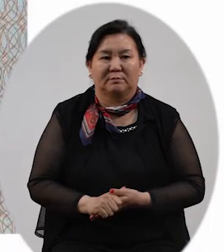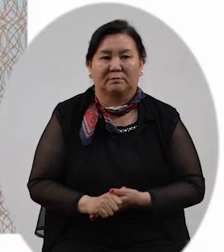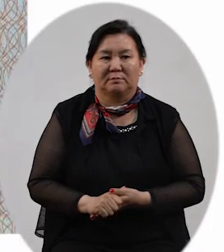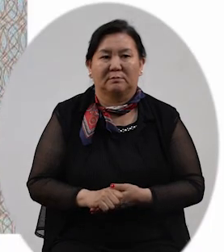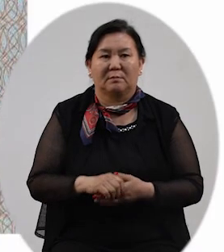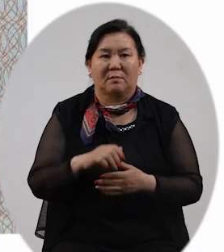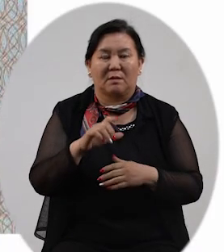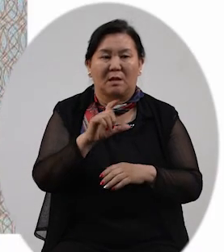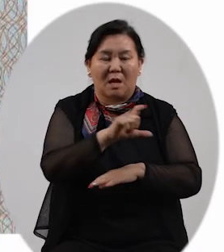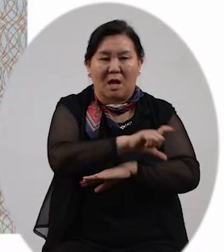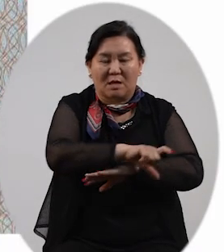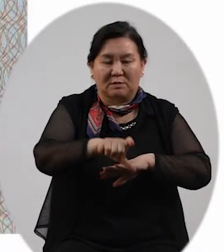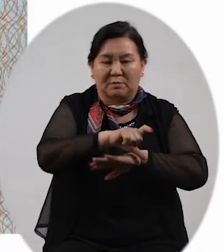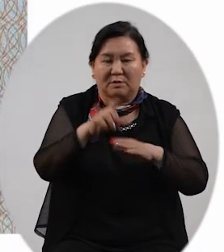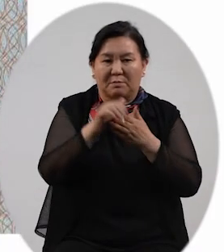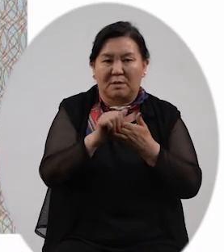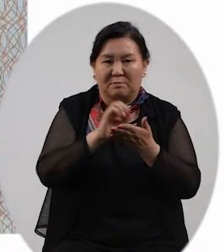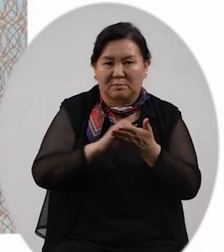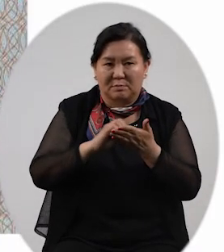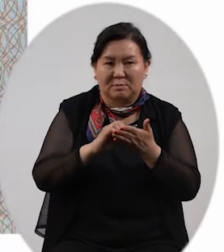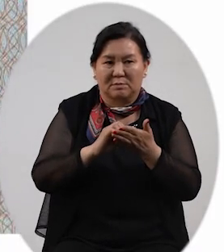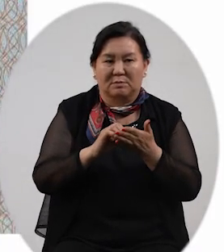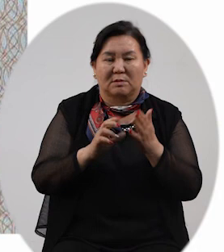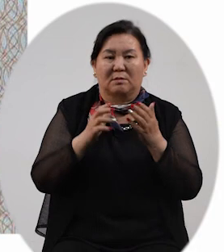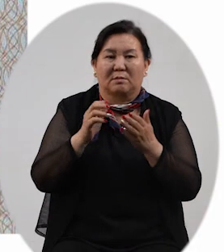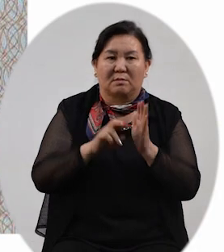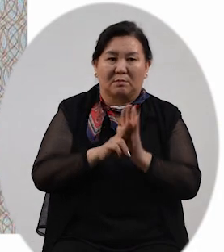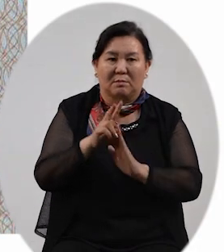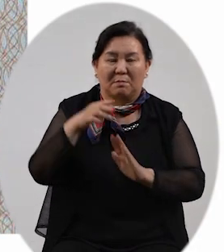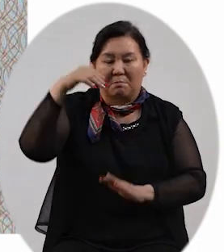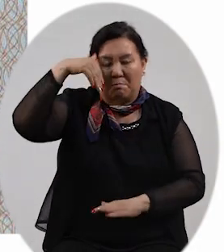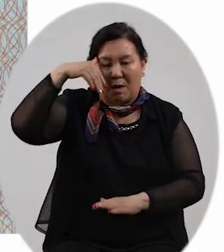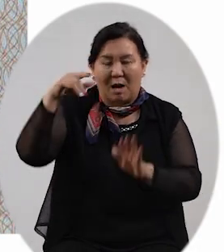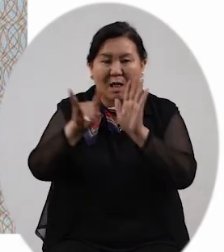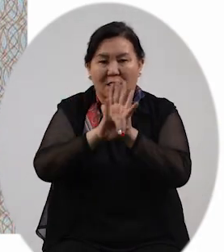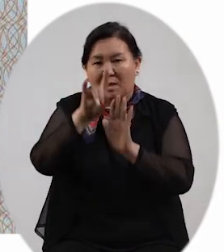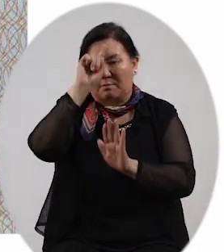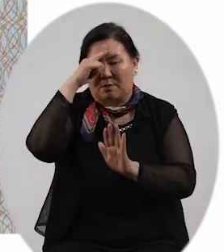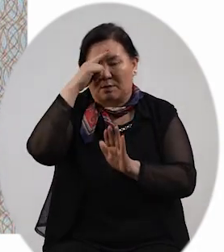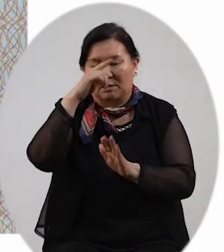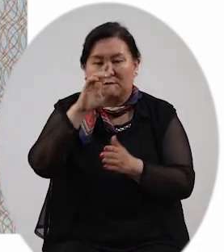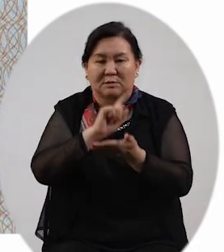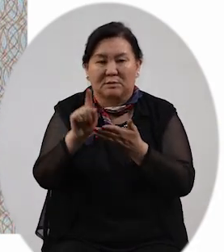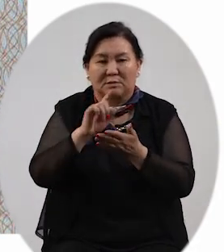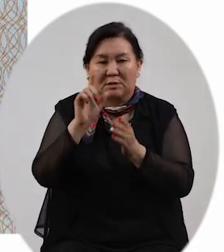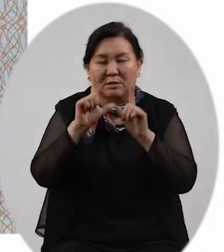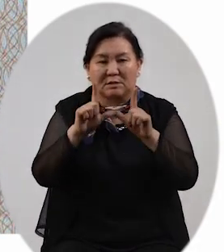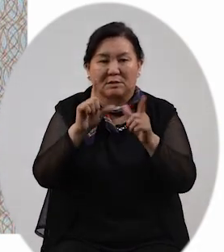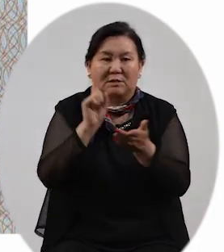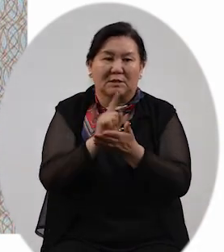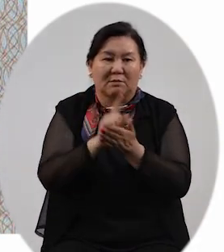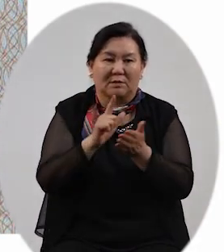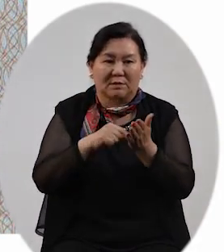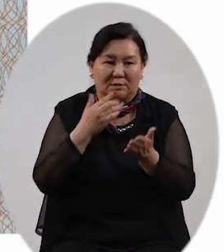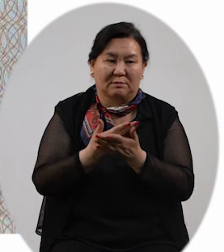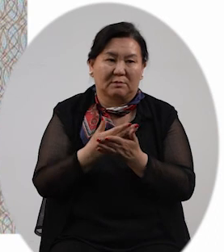хувь. Экспортын баримтчгтэй холбоотойгоор мөн нэгэн шаардлагатай баримтчг бол мал эмнэлэг, ариун цэврийн гэрчилгээ бол байж байгаа. Тэгэхээр энэ хүү